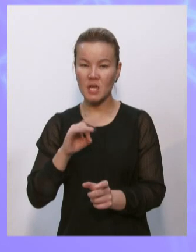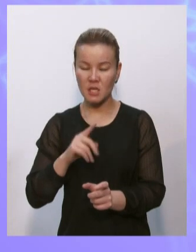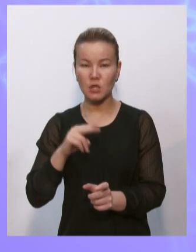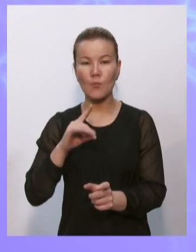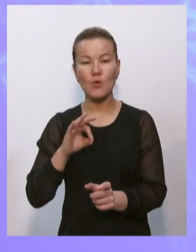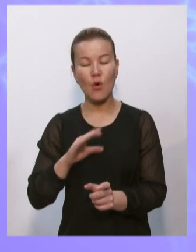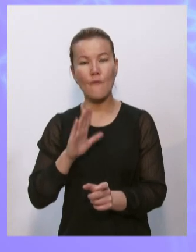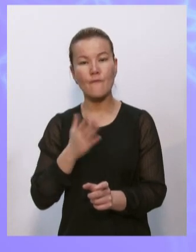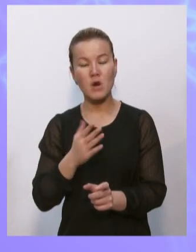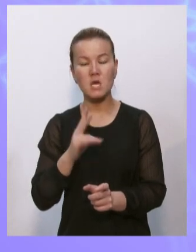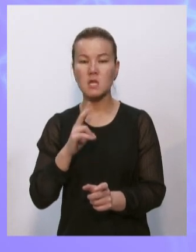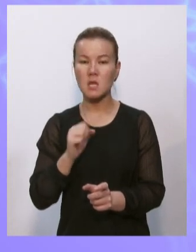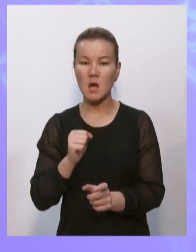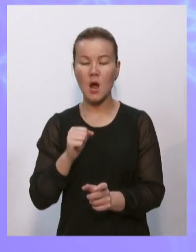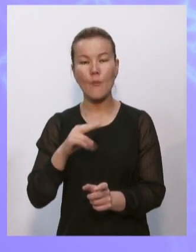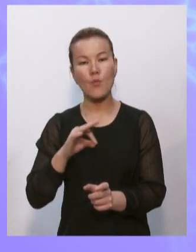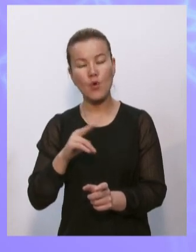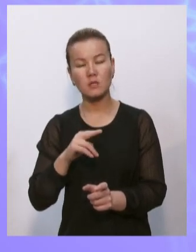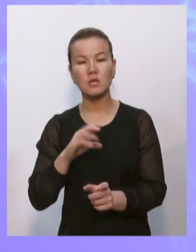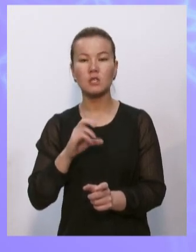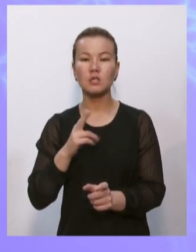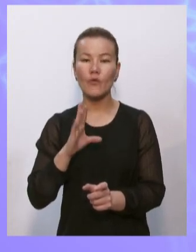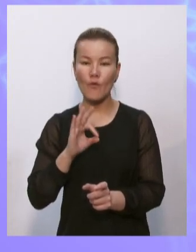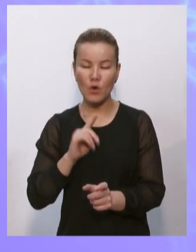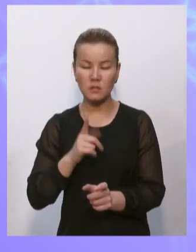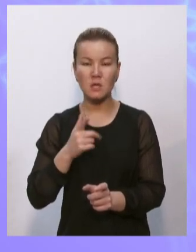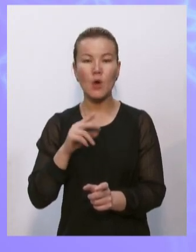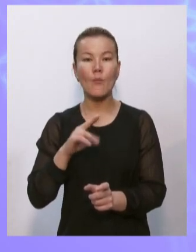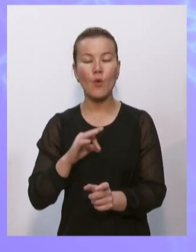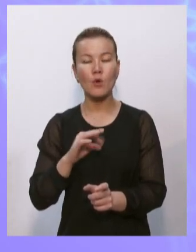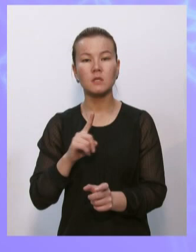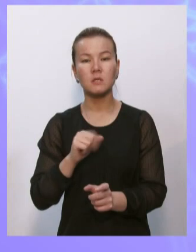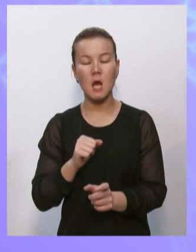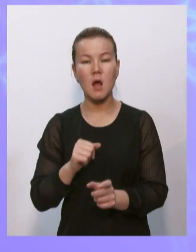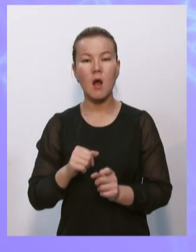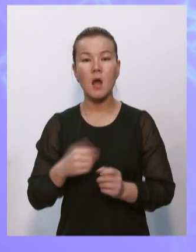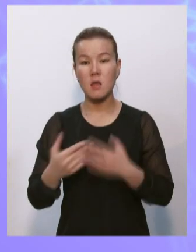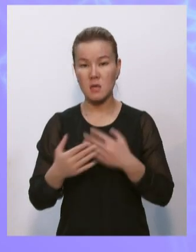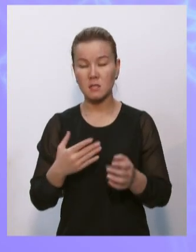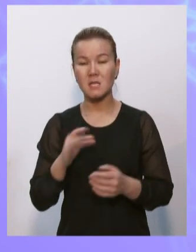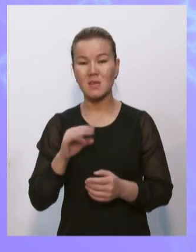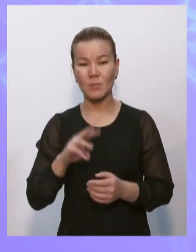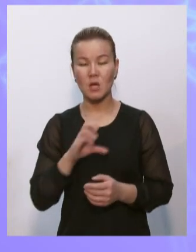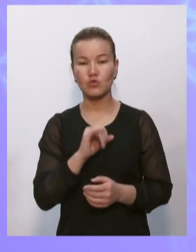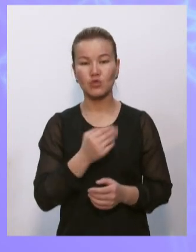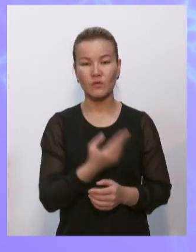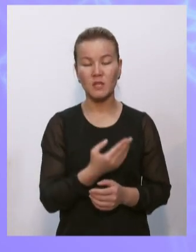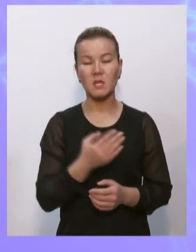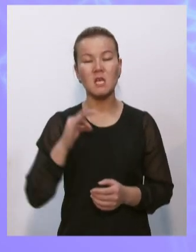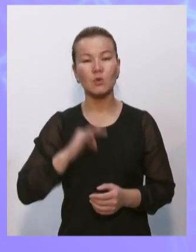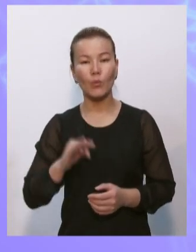в, во, на, под, сквозь, по, за. Если имена